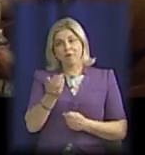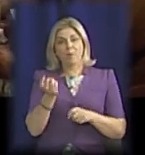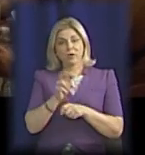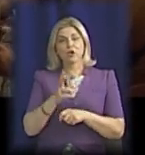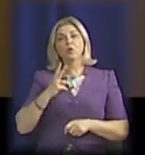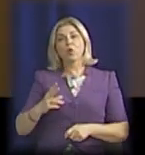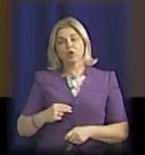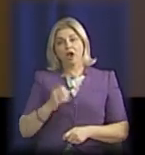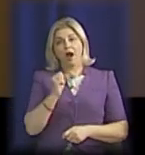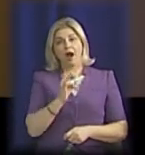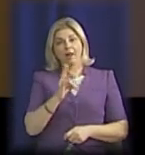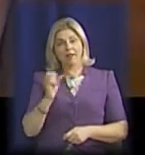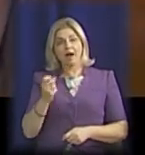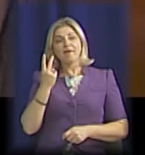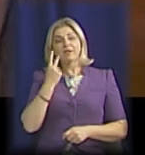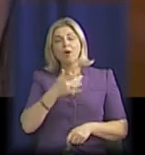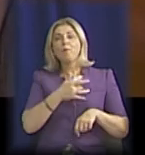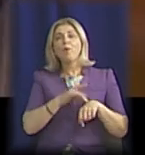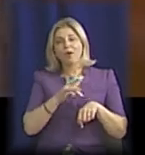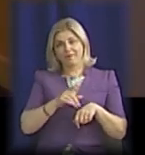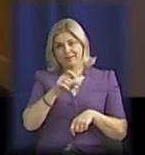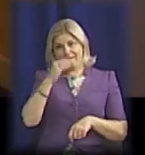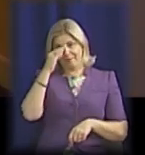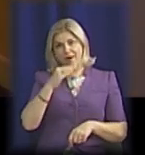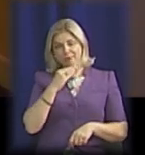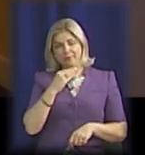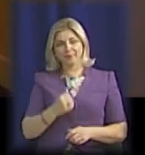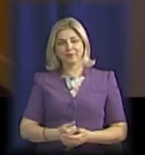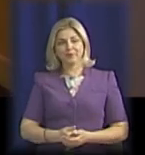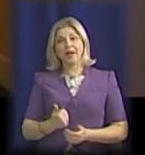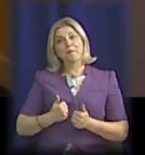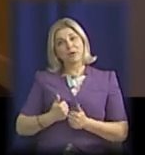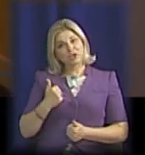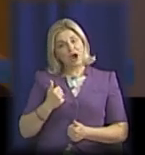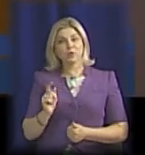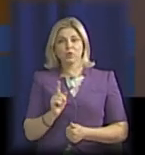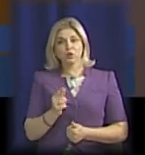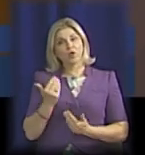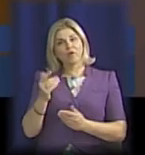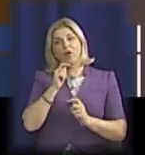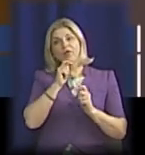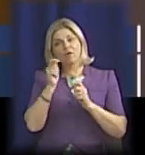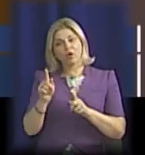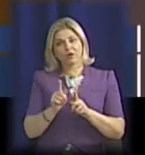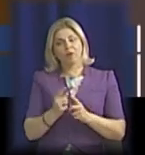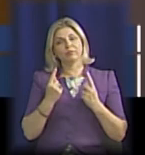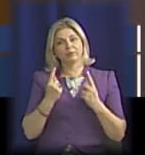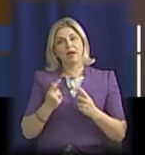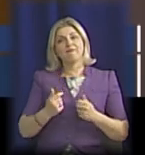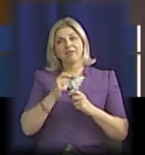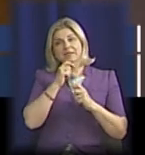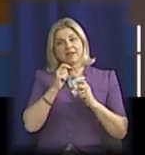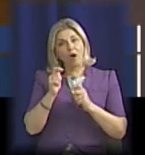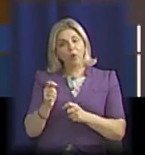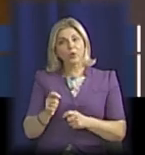дочка Ганна. Дівчина постійно вболіває за батька. Пишаюсь тим, що його нагородили такою почесною відзнакою.